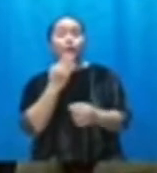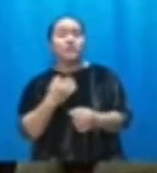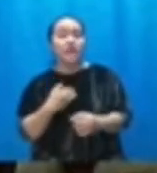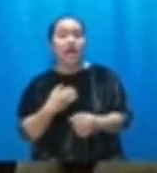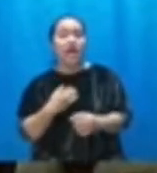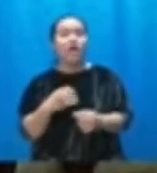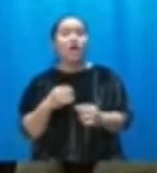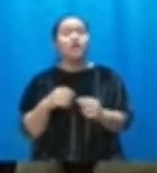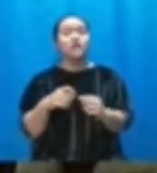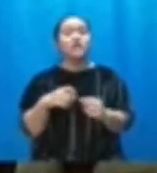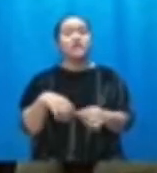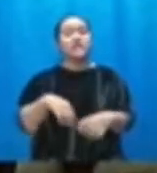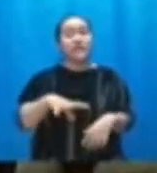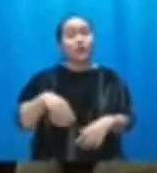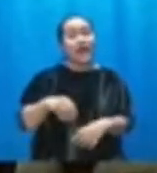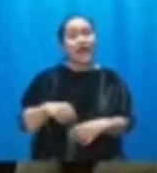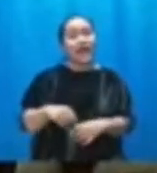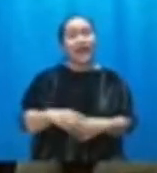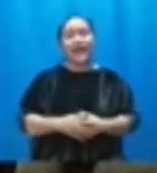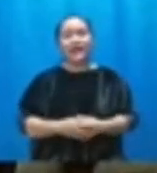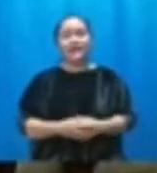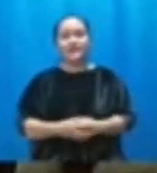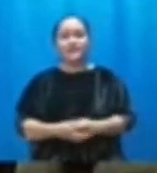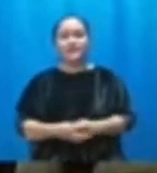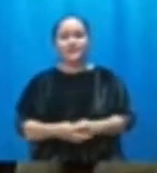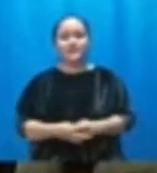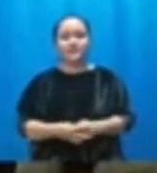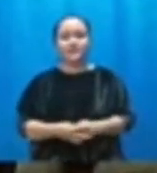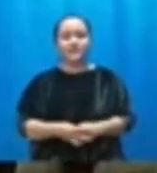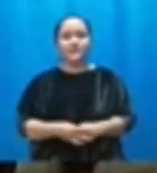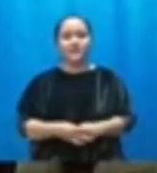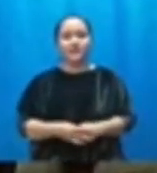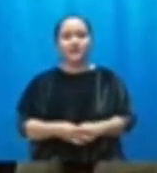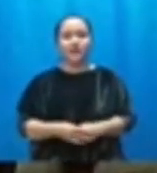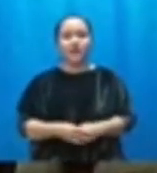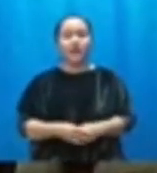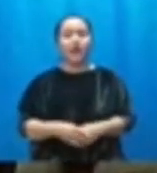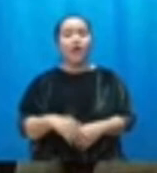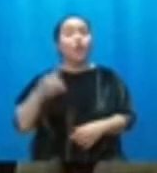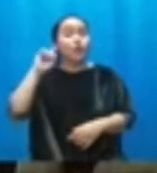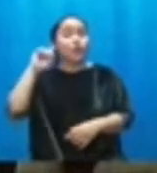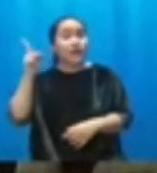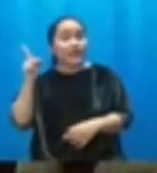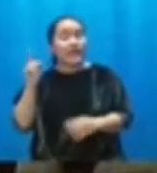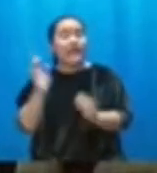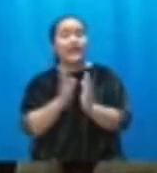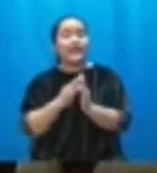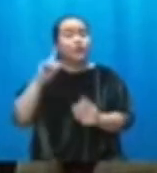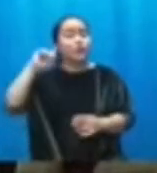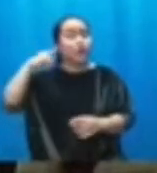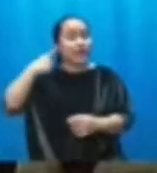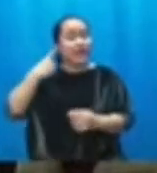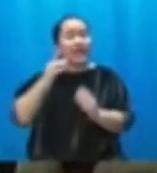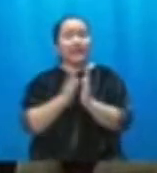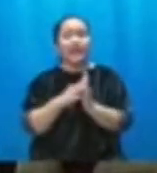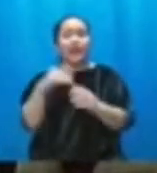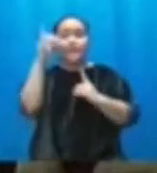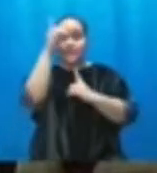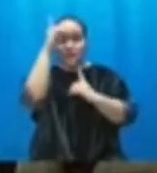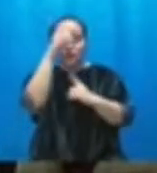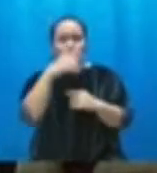Oh kalau itu tulis secara fisik tapi bisa juga tuli dan bisu secara rohani